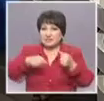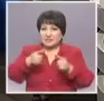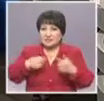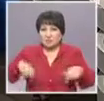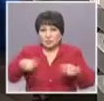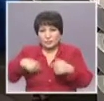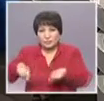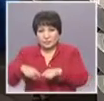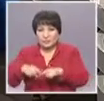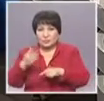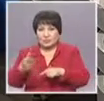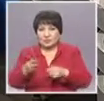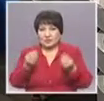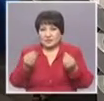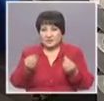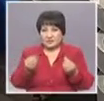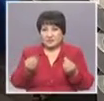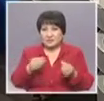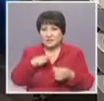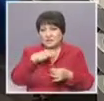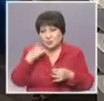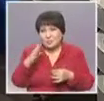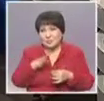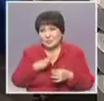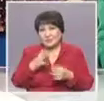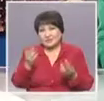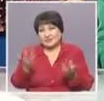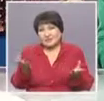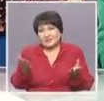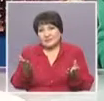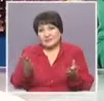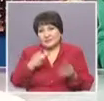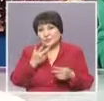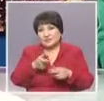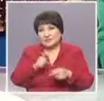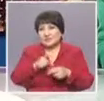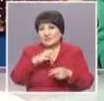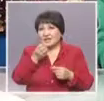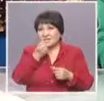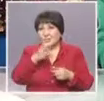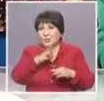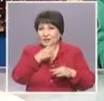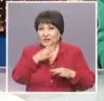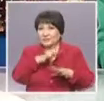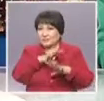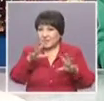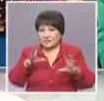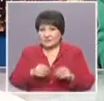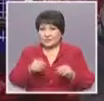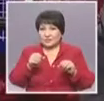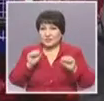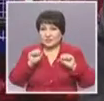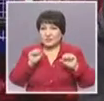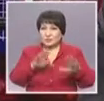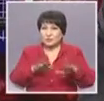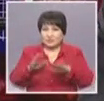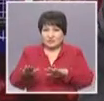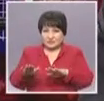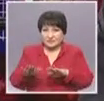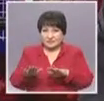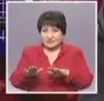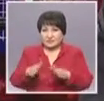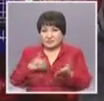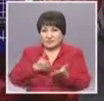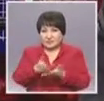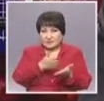олар енді ақшасы көптеу болу керек. Соған қарағанда олар жаңағы жақсы уақыттардың барлығын, сол спорт кешендерінің барын солар қалады. Жалпылама